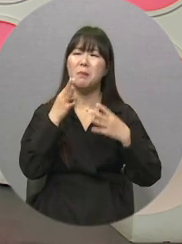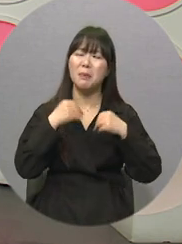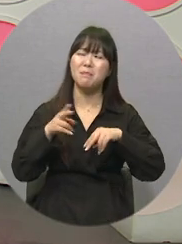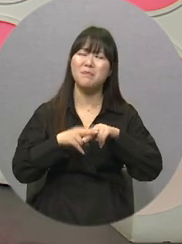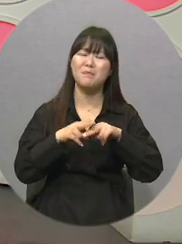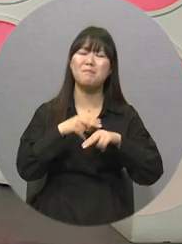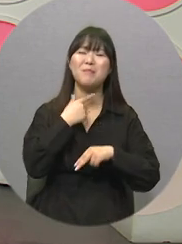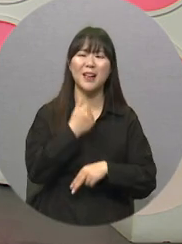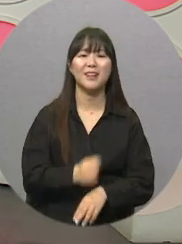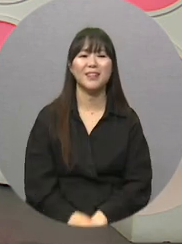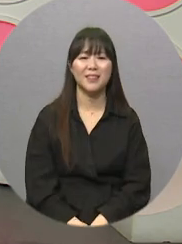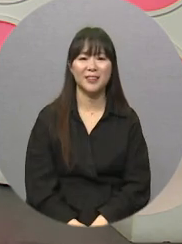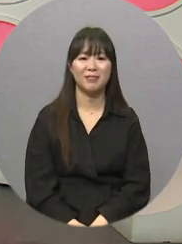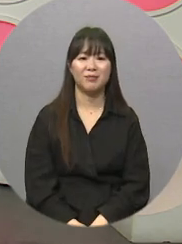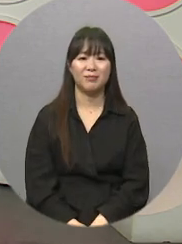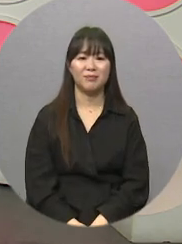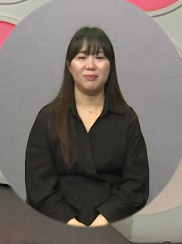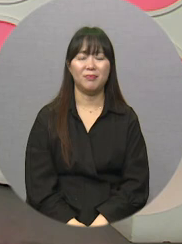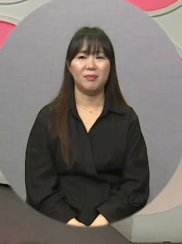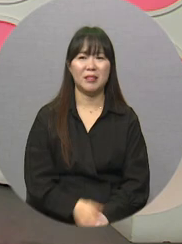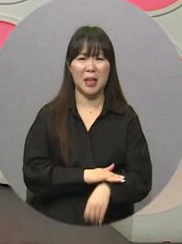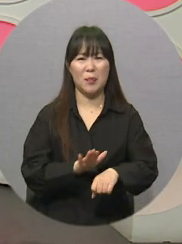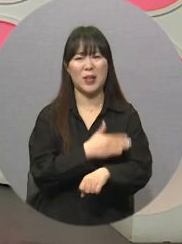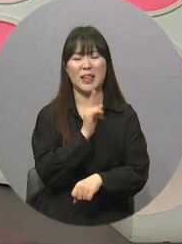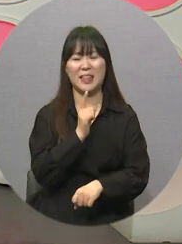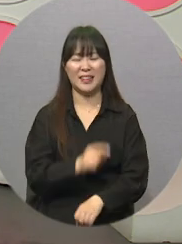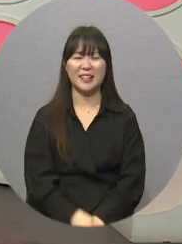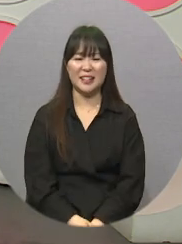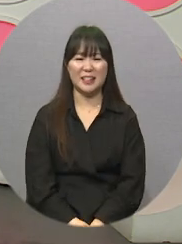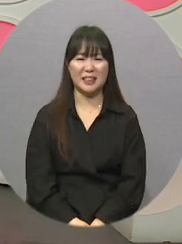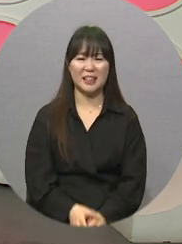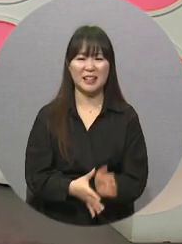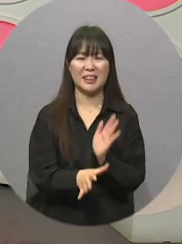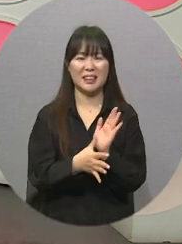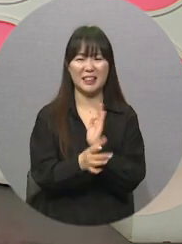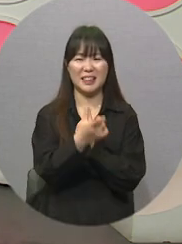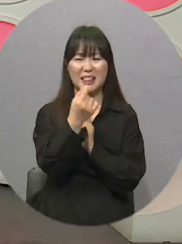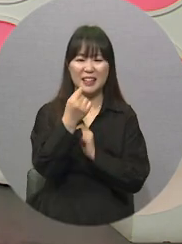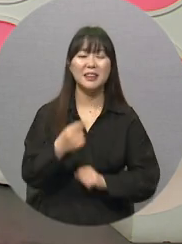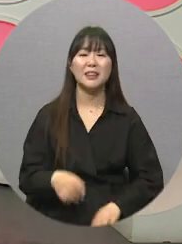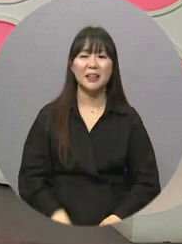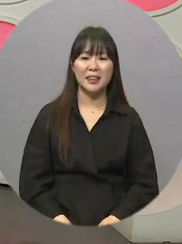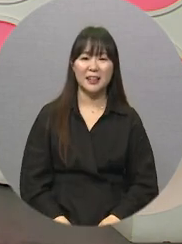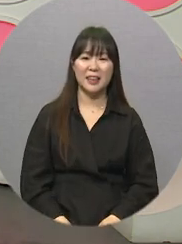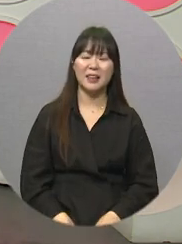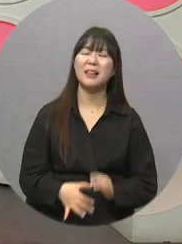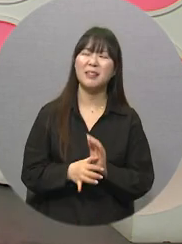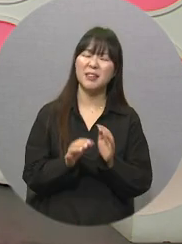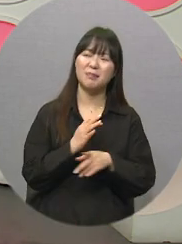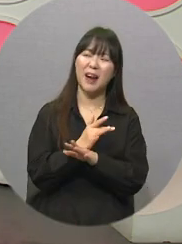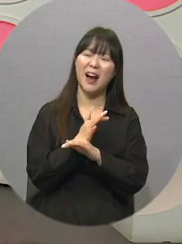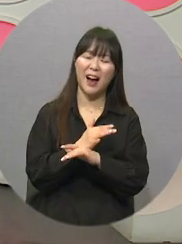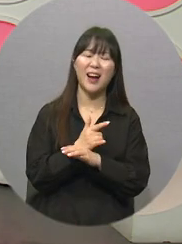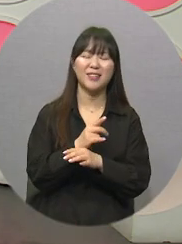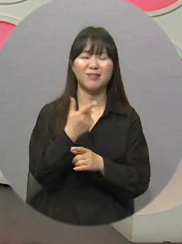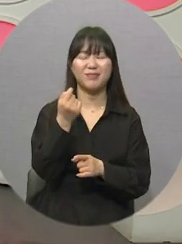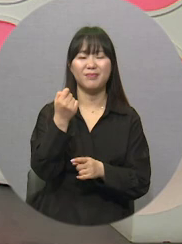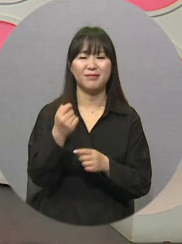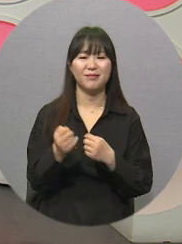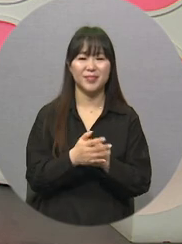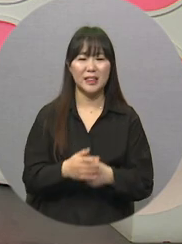맞았어요. 네, 잘 못했구만. 아주 그냥 날라리였구만. 그렇죠. 네. 말썽쟁이였죠. 네, 말썽쟁이였으니까